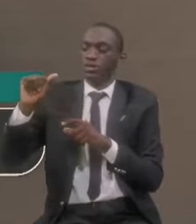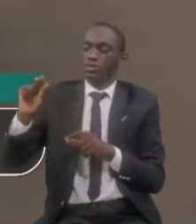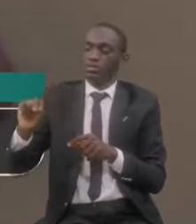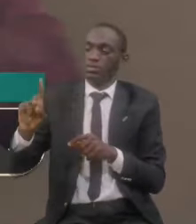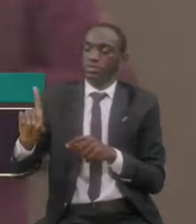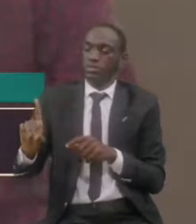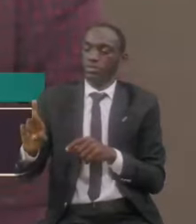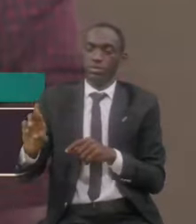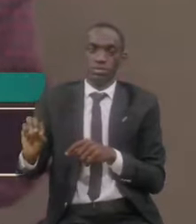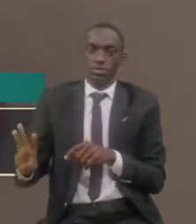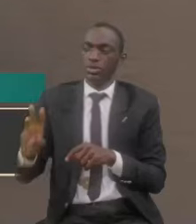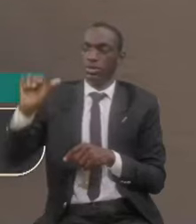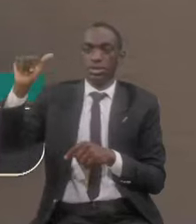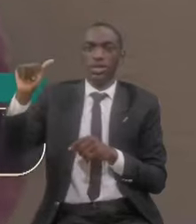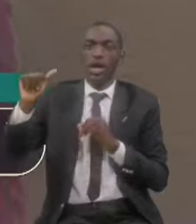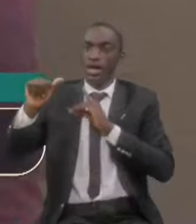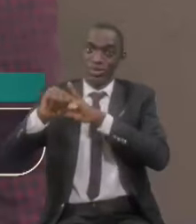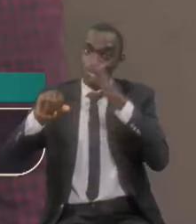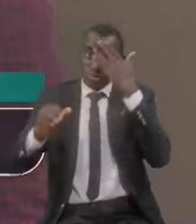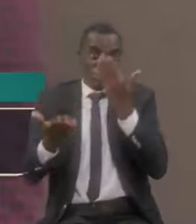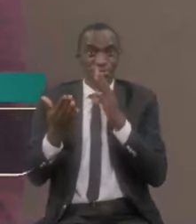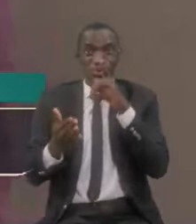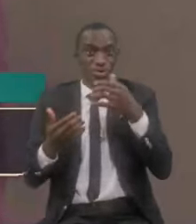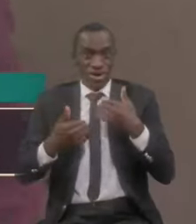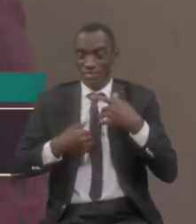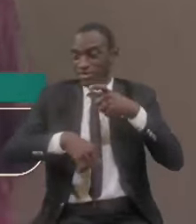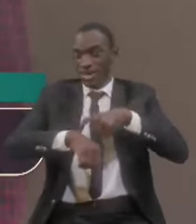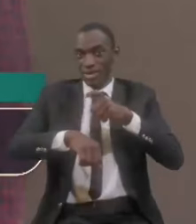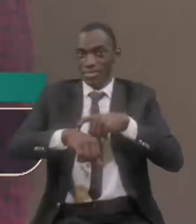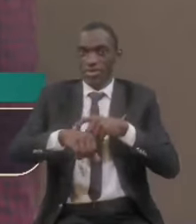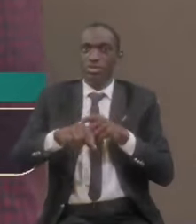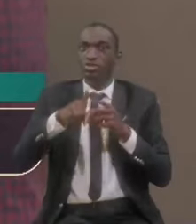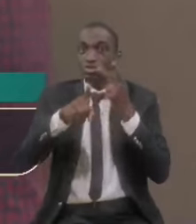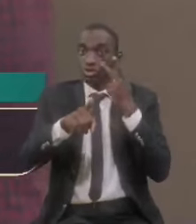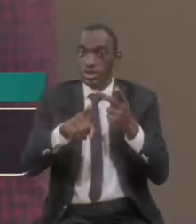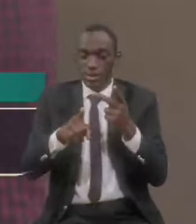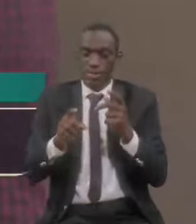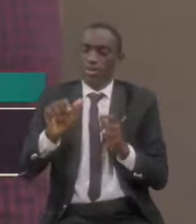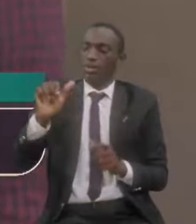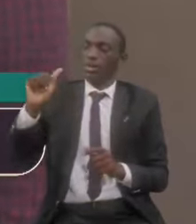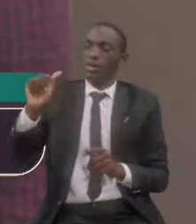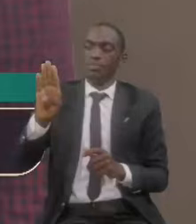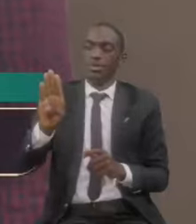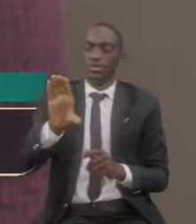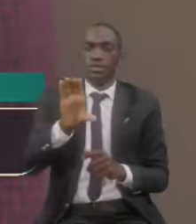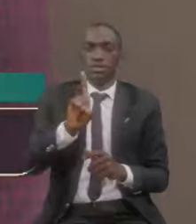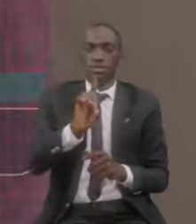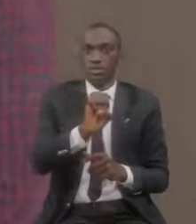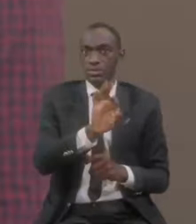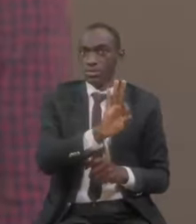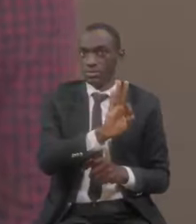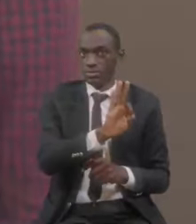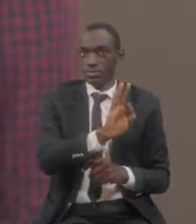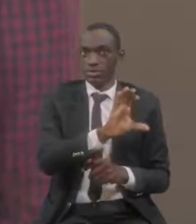Je ne sais pas si nous aurons le temps, mais essayons. Quand vous regardez l'alphabet et vous